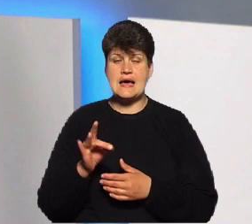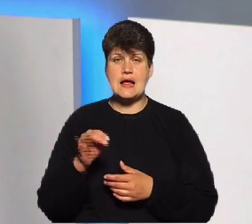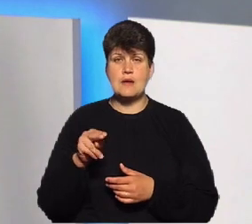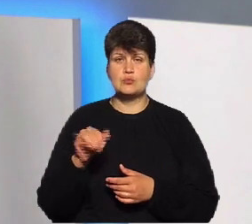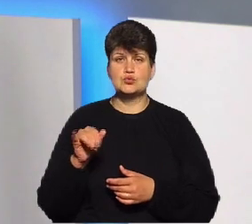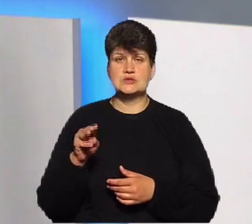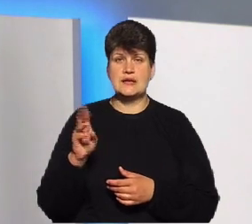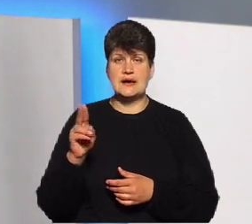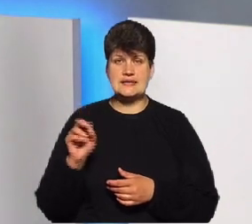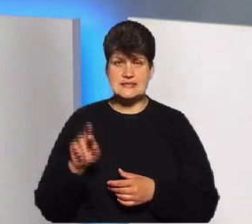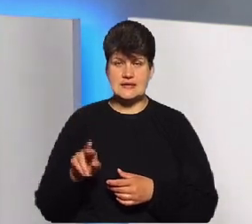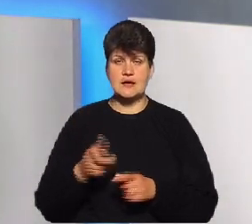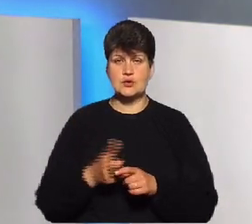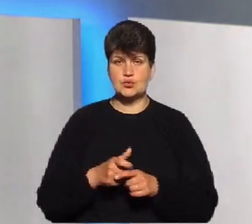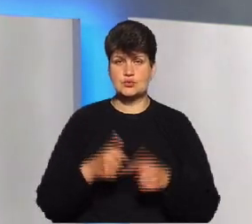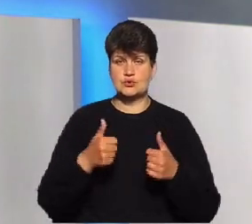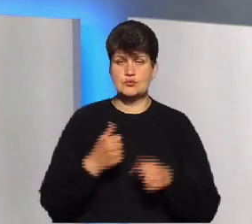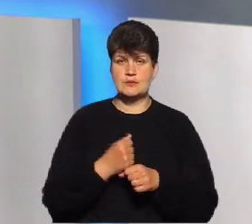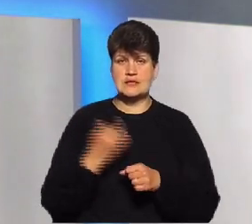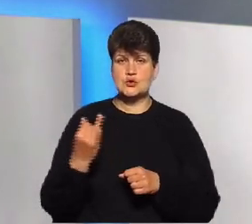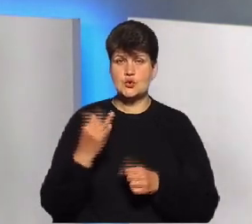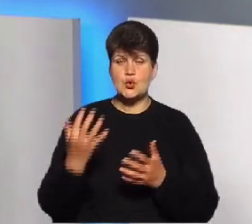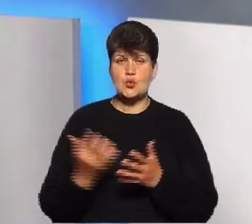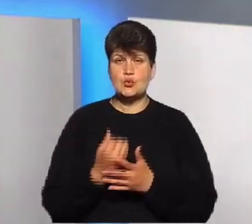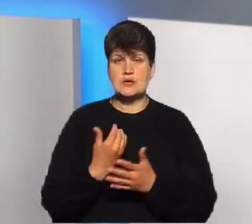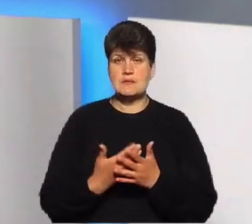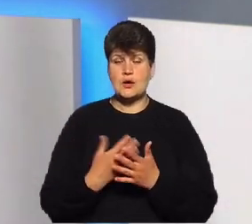зробити хорошу історію успіху на прикладі Копичанецької громади, тому